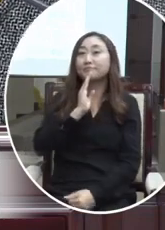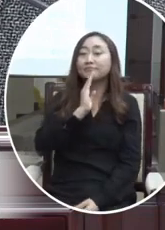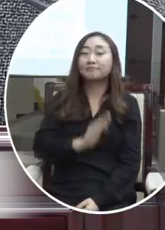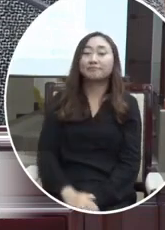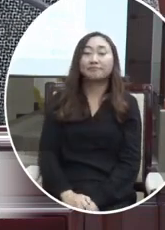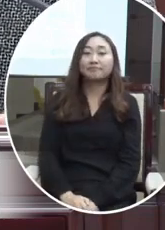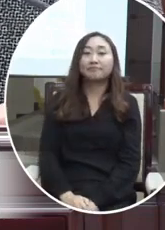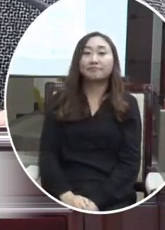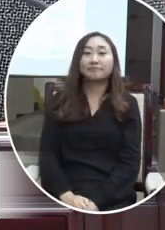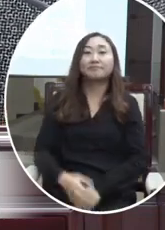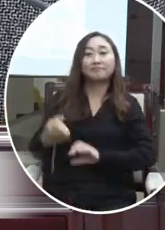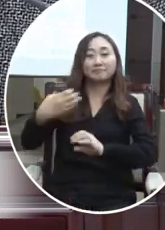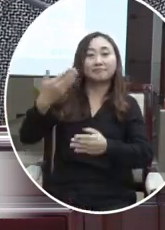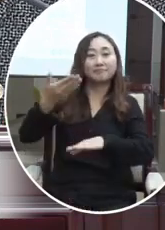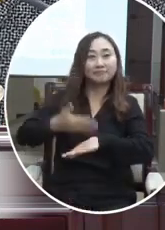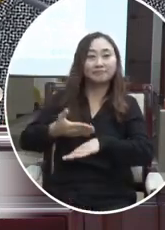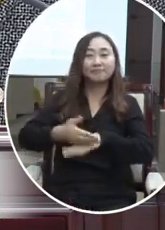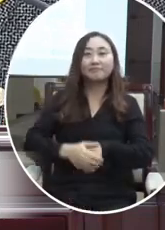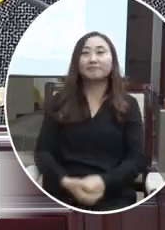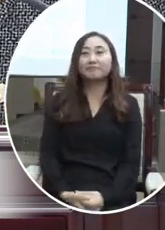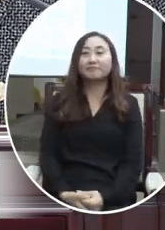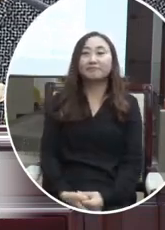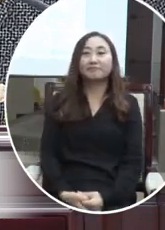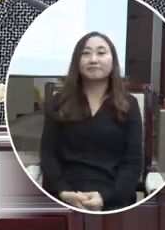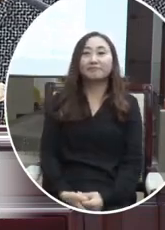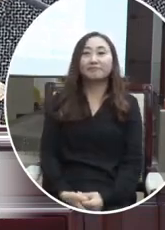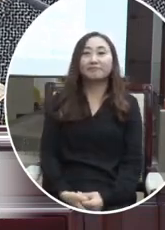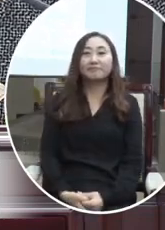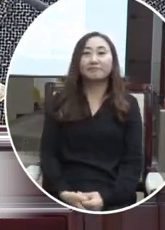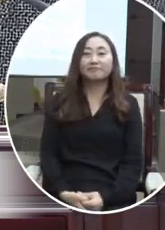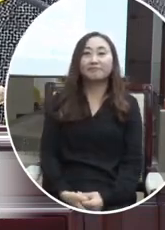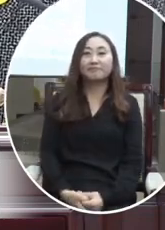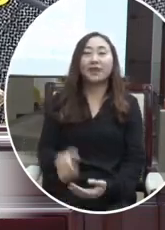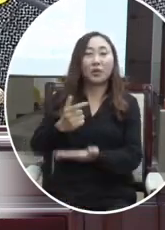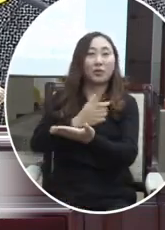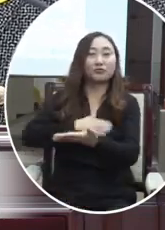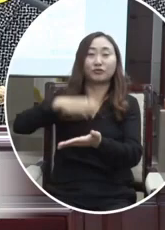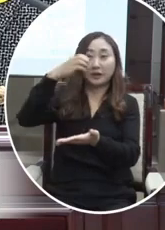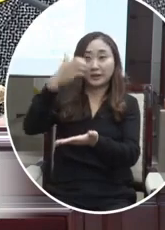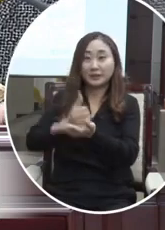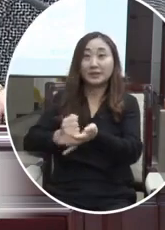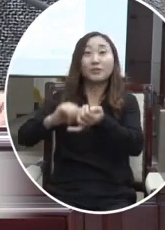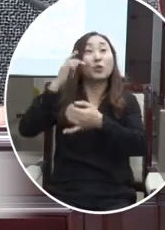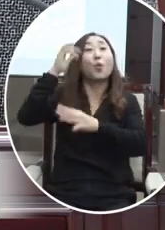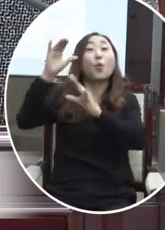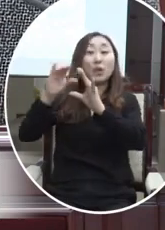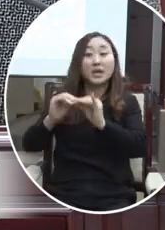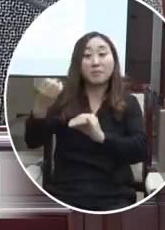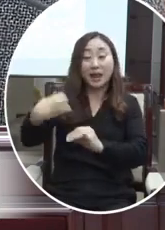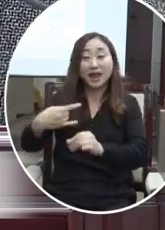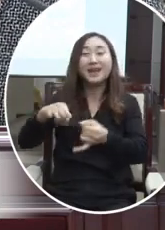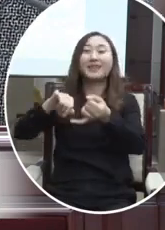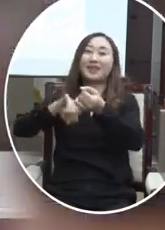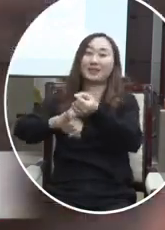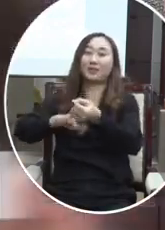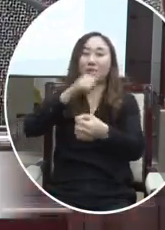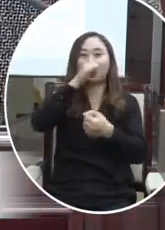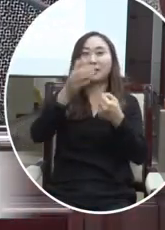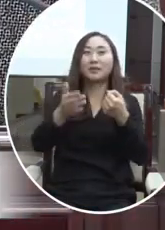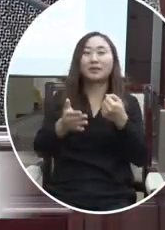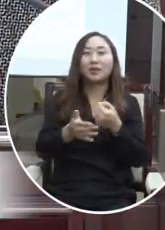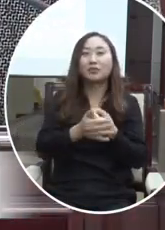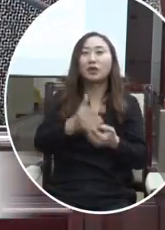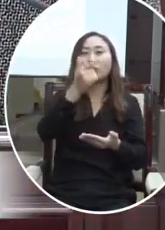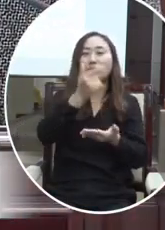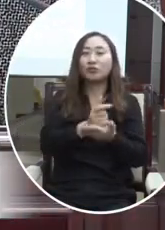네. 구청장님 답변 감사하고요. 저희 구청장님 약속하신 만큼 지금 동의하신다고 하셨으니 그 우리